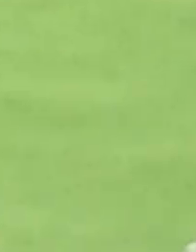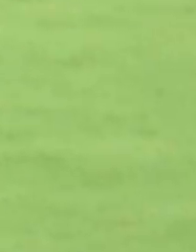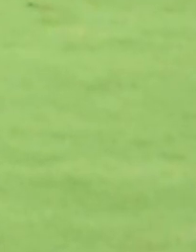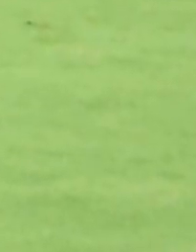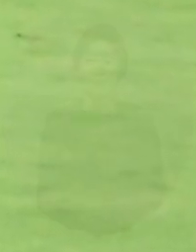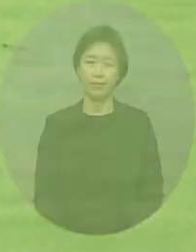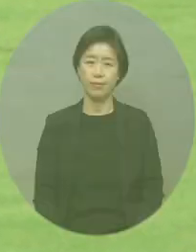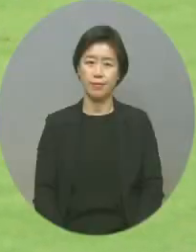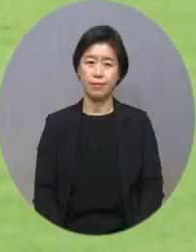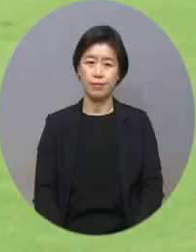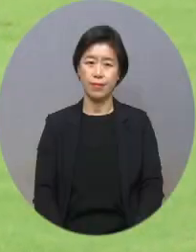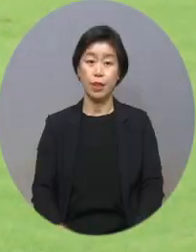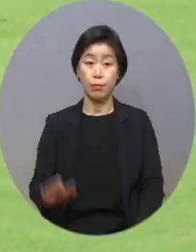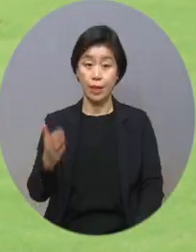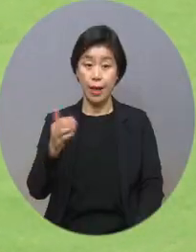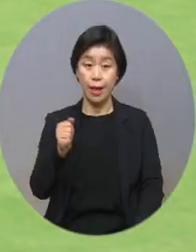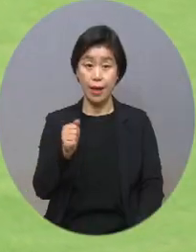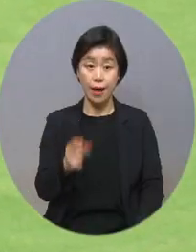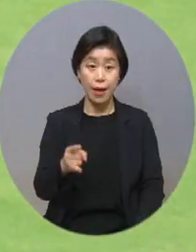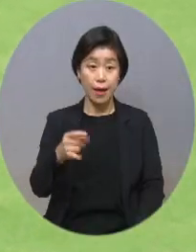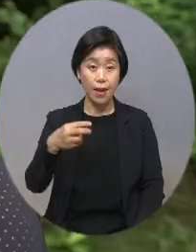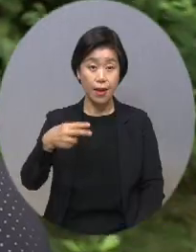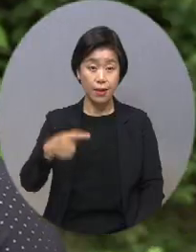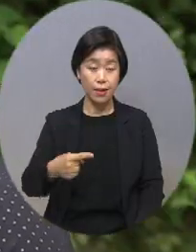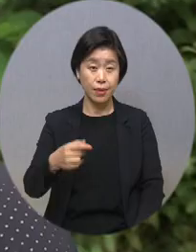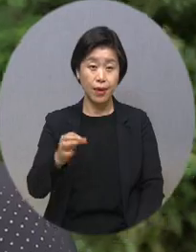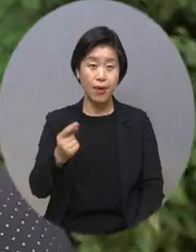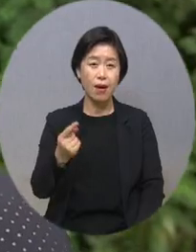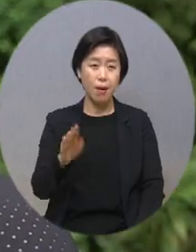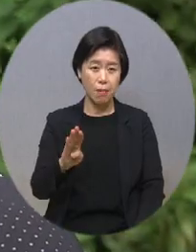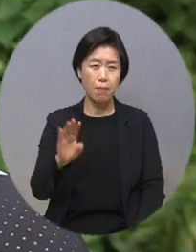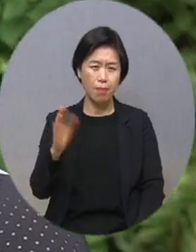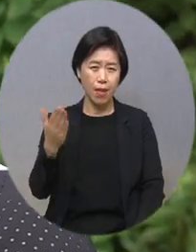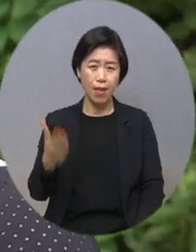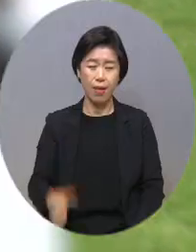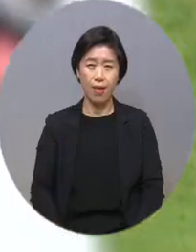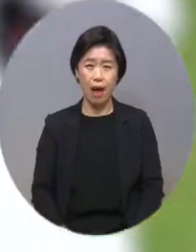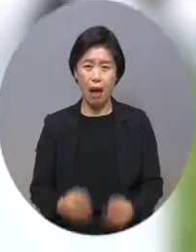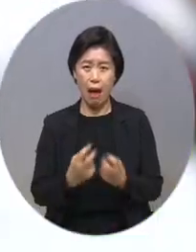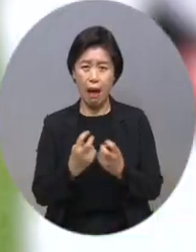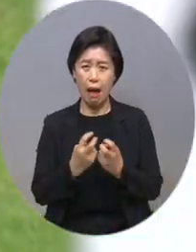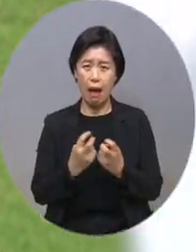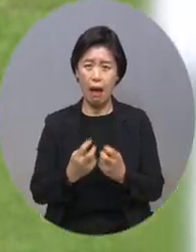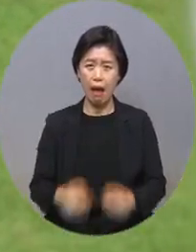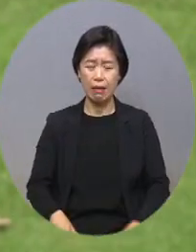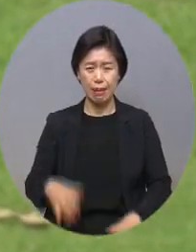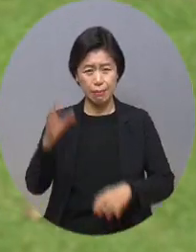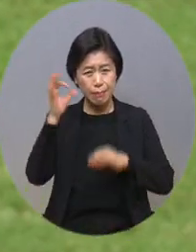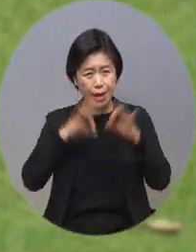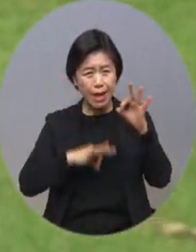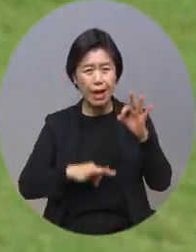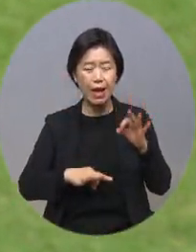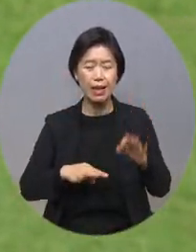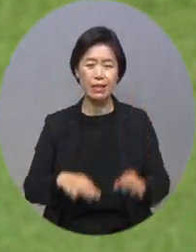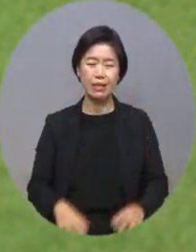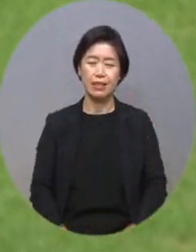헤드업했다. 이런 데서 헤드업하면 안 되는데. 버튼 쳐야 돼. 어떡해. 아, 나 이런 실수를 하다니.